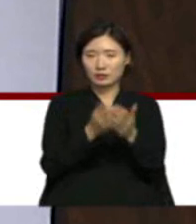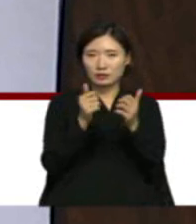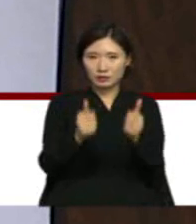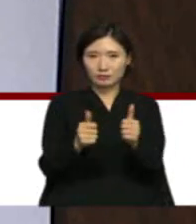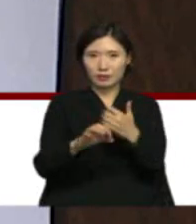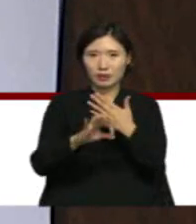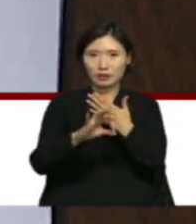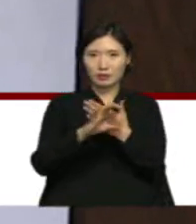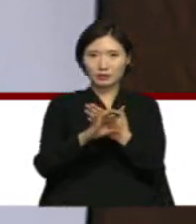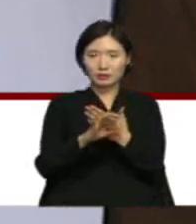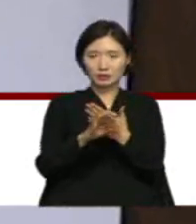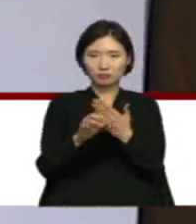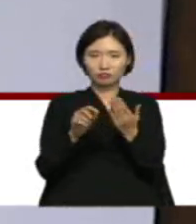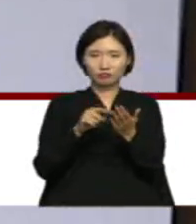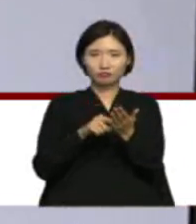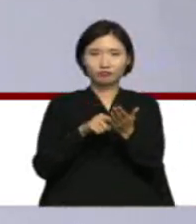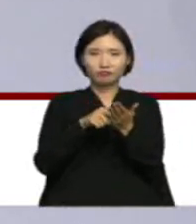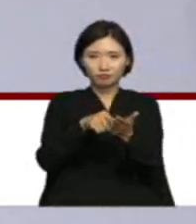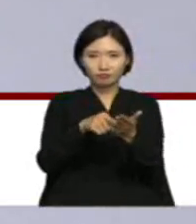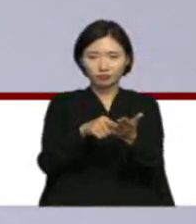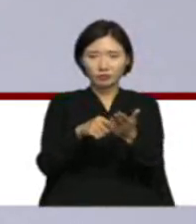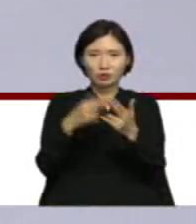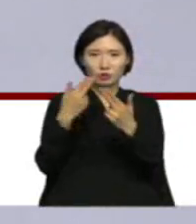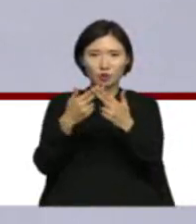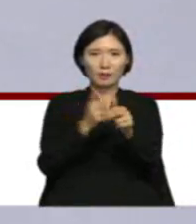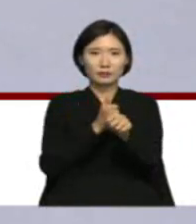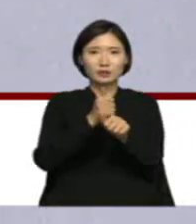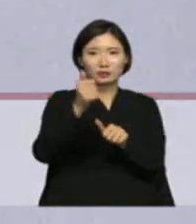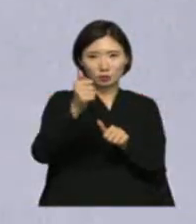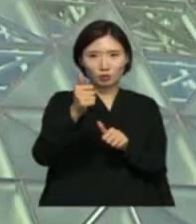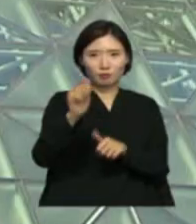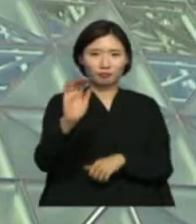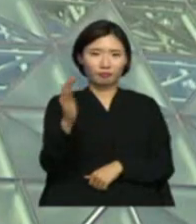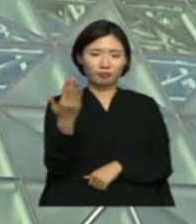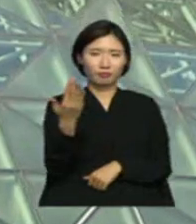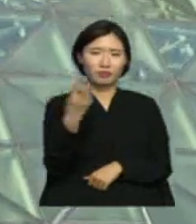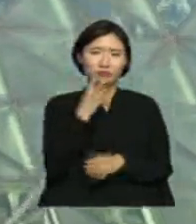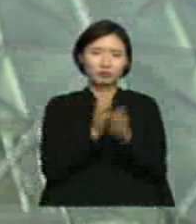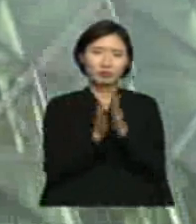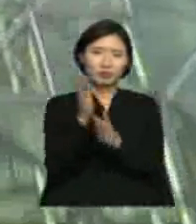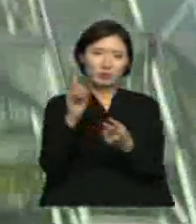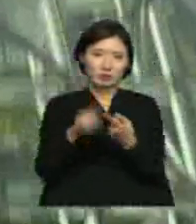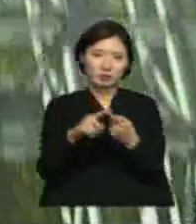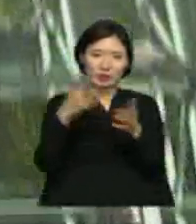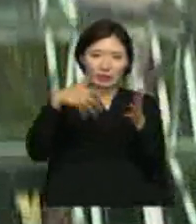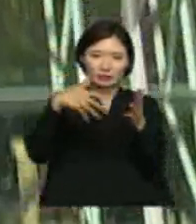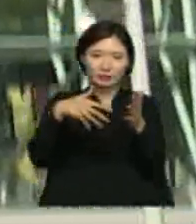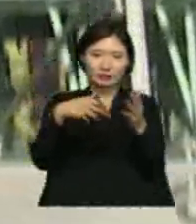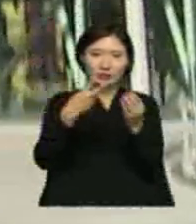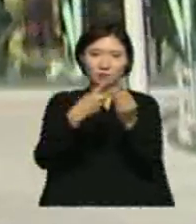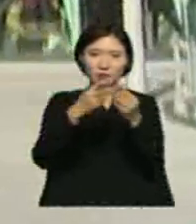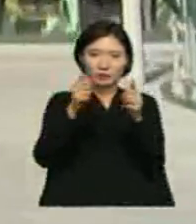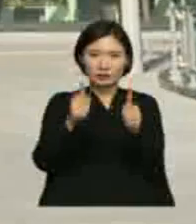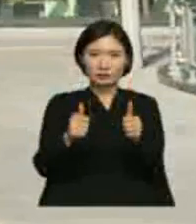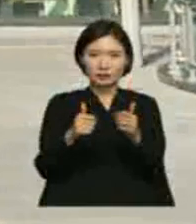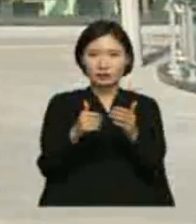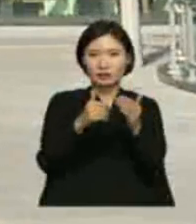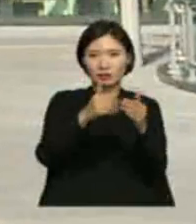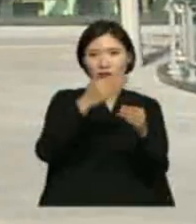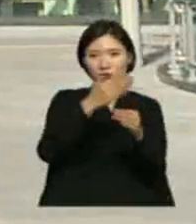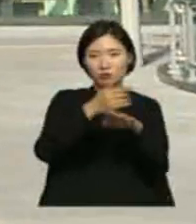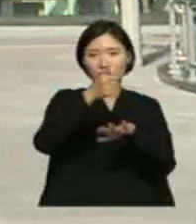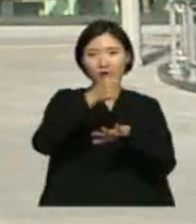가처분 신청을 했고 지난달 조합이 승소해 씁니다 설 씨는 이에 대해 아직 2심 소송이 진행되고 있는 만큼